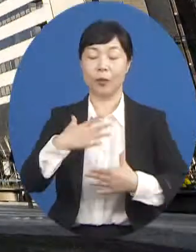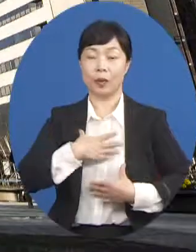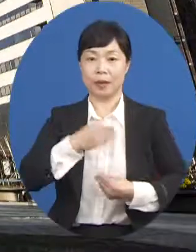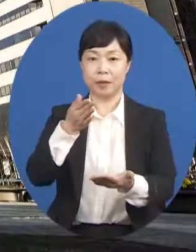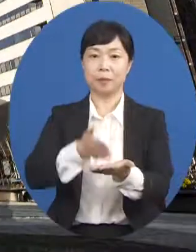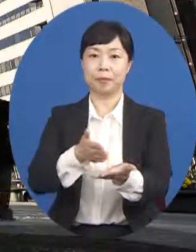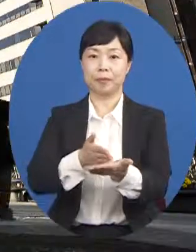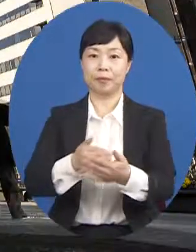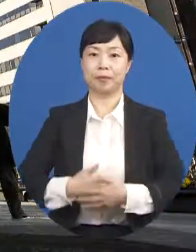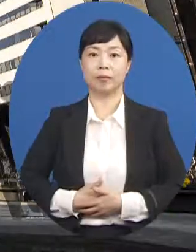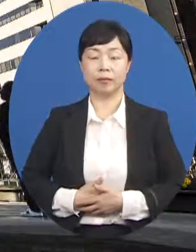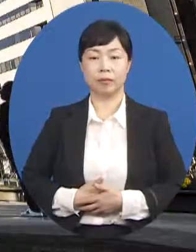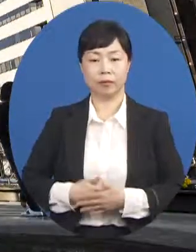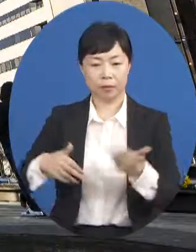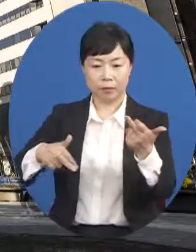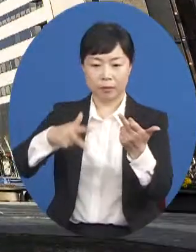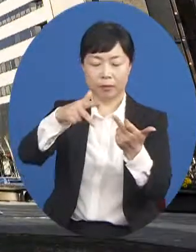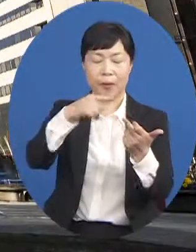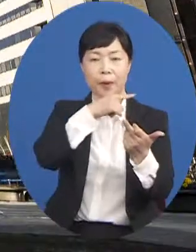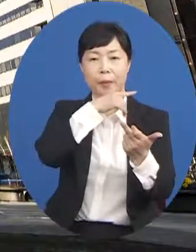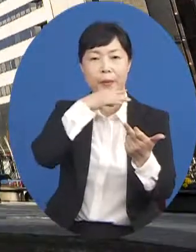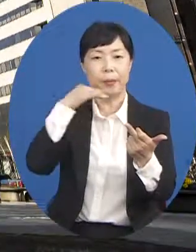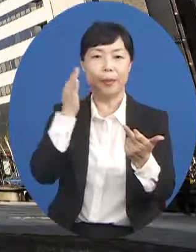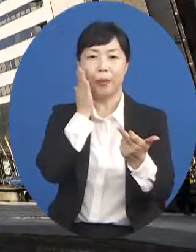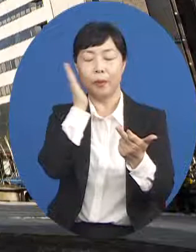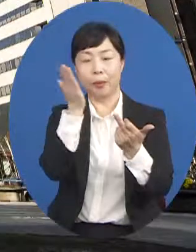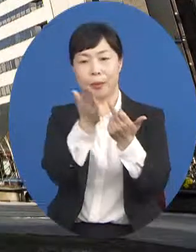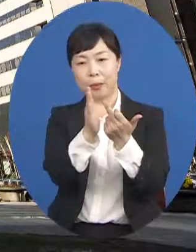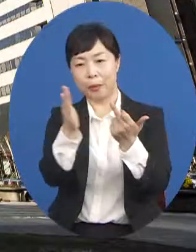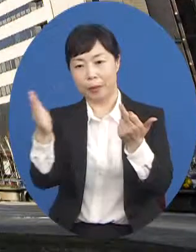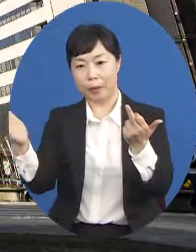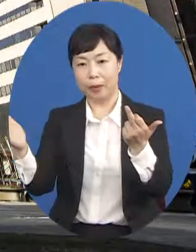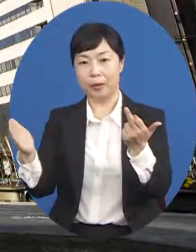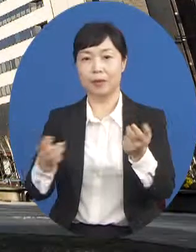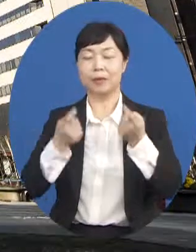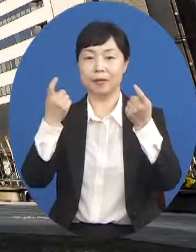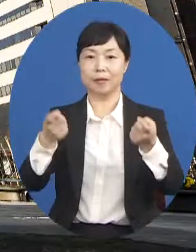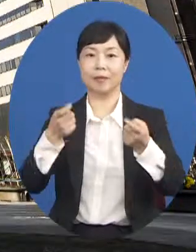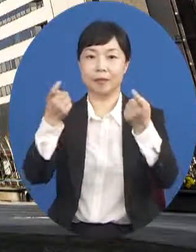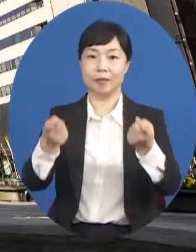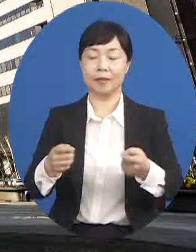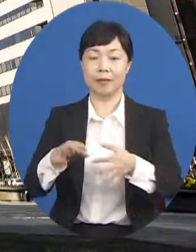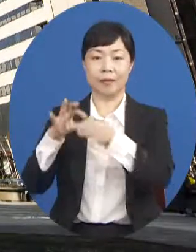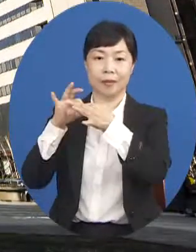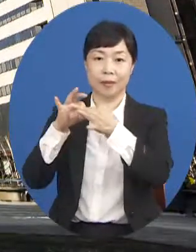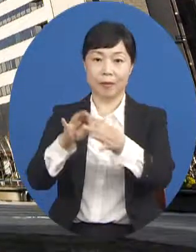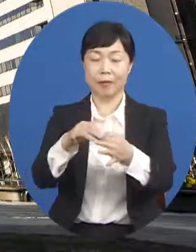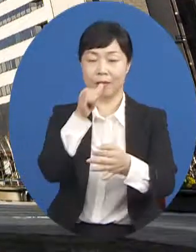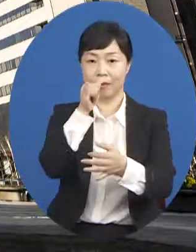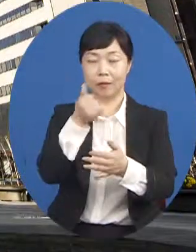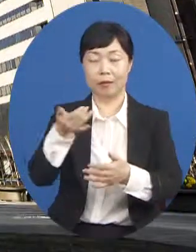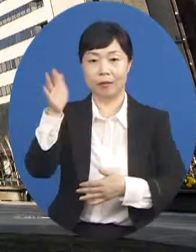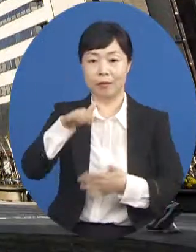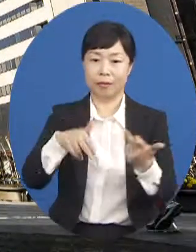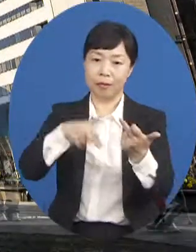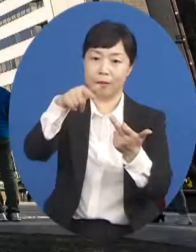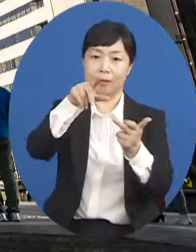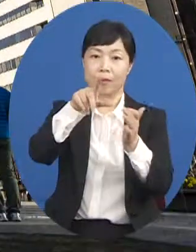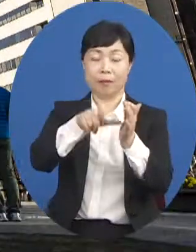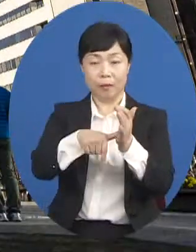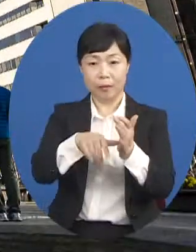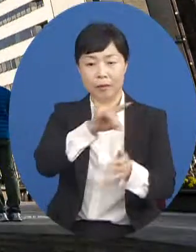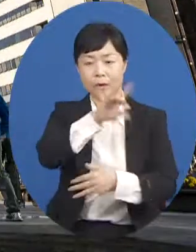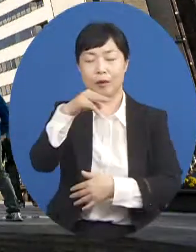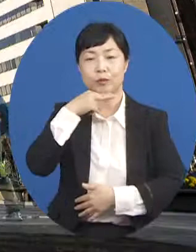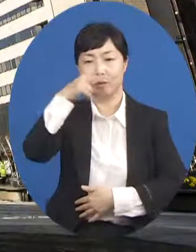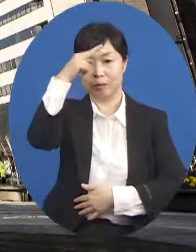주간 안전예보입니다. 산이 단풍으로 물들면서 가을 산행이 한창인데요. 등산 중에 간혹 술을 마시는 분들이